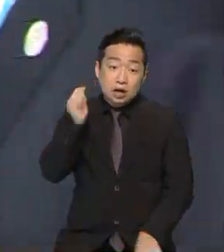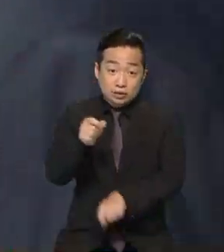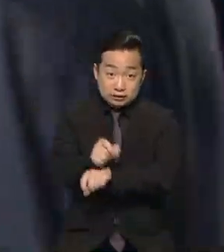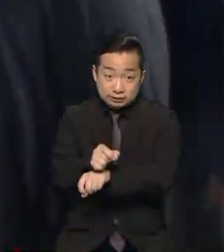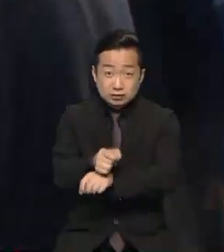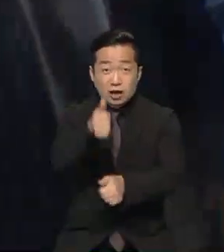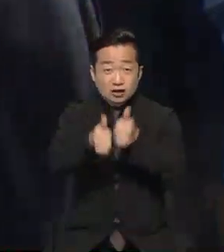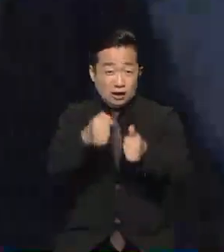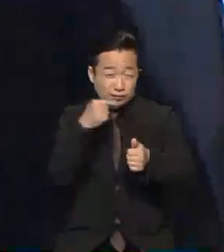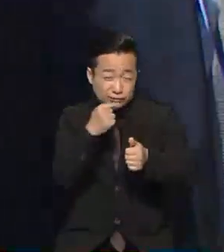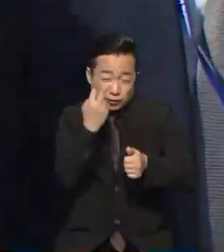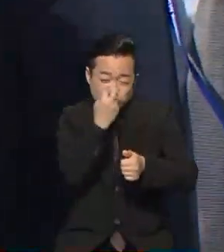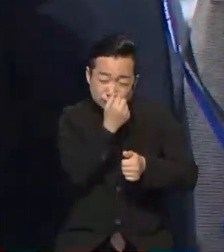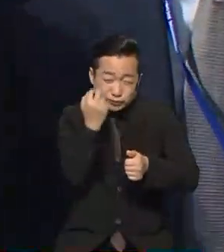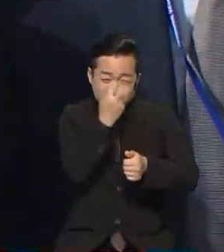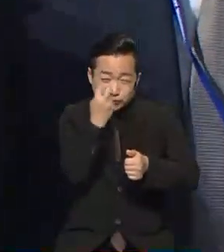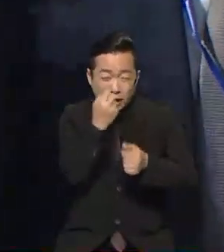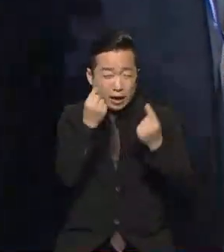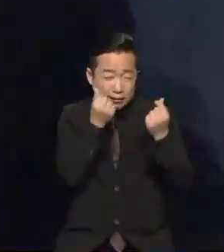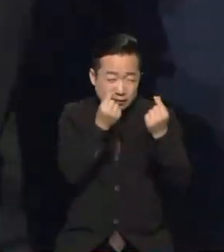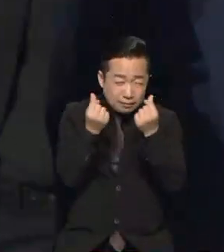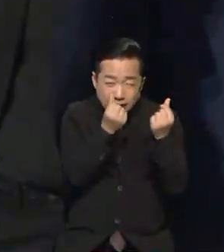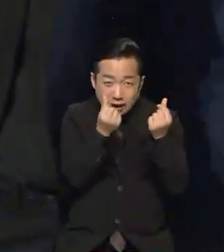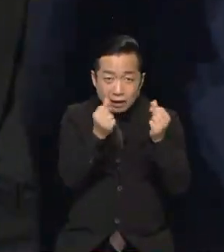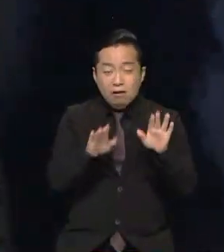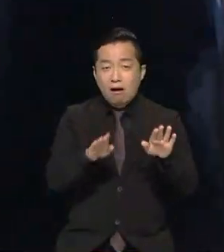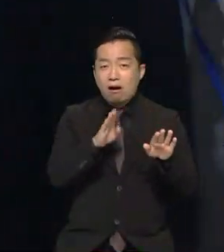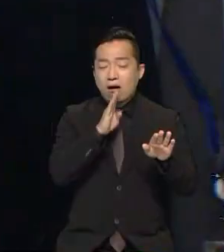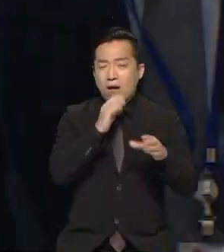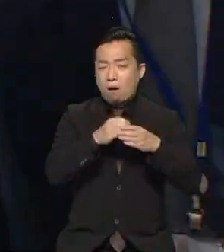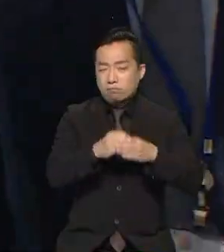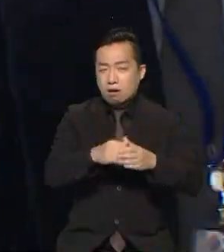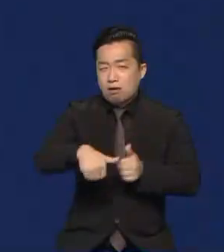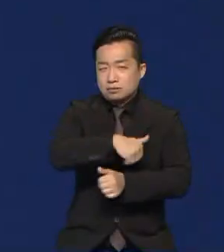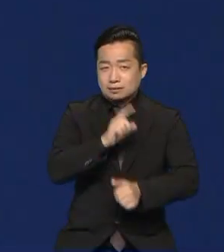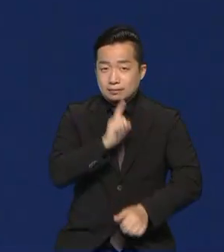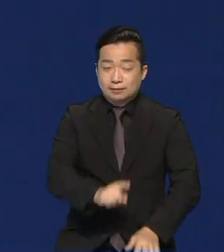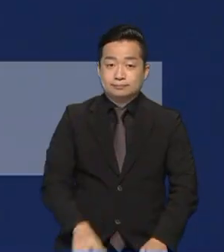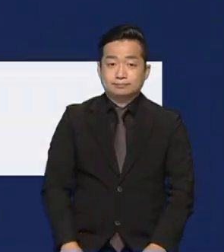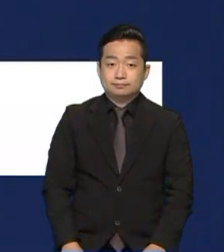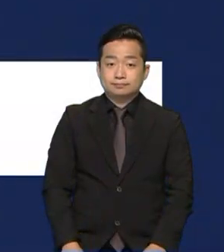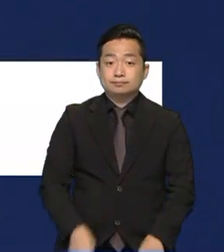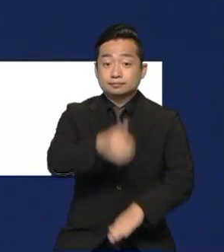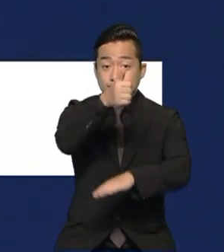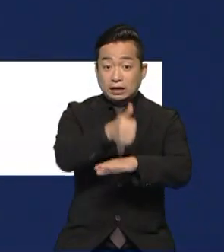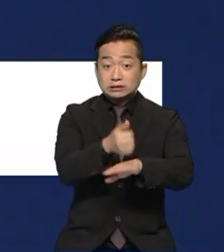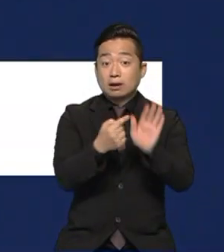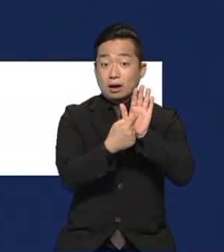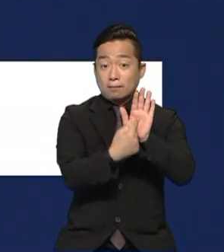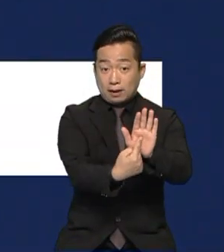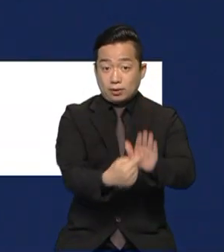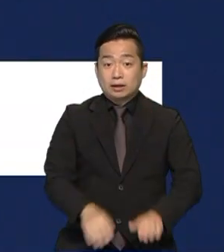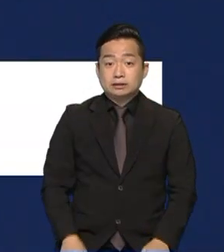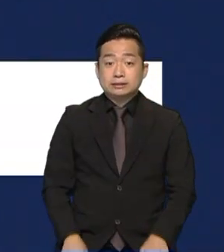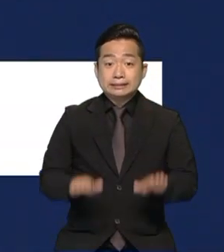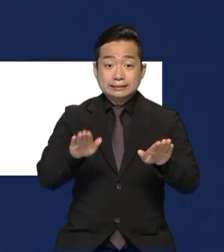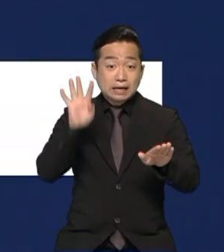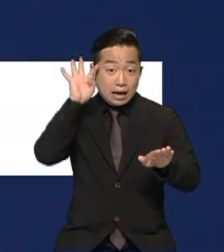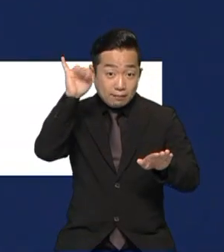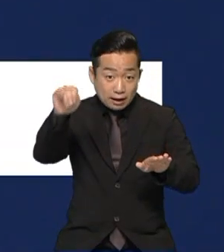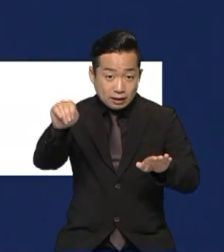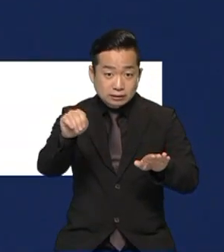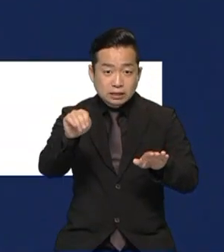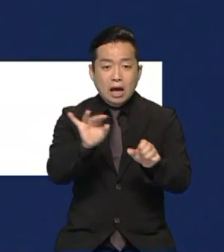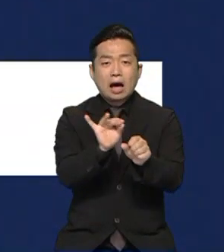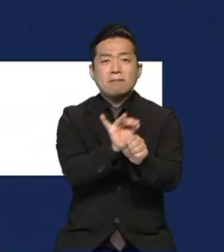치열한 경쟁과 눈치 싸움이 혈전을 방불케 한다고 분위기를 전했습니다. 최종 발표까지 이제 불과 100여